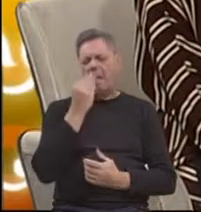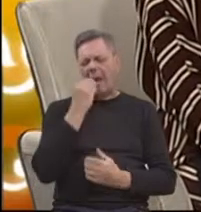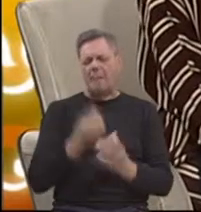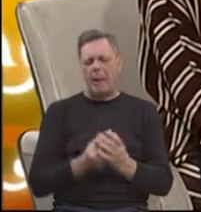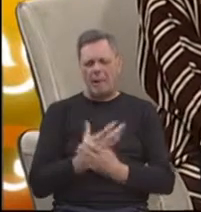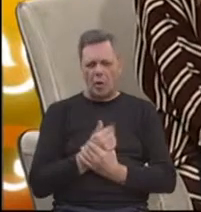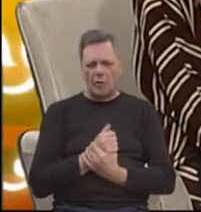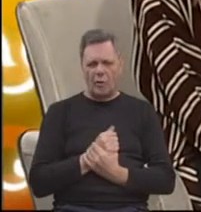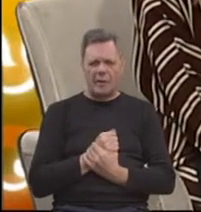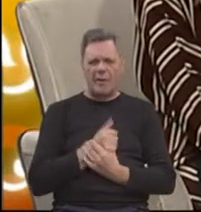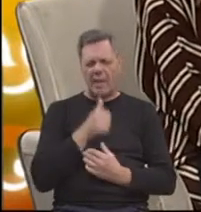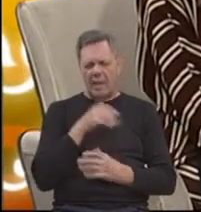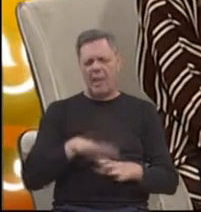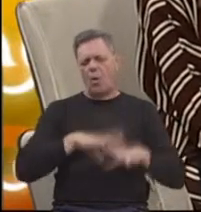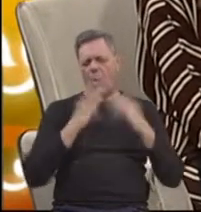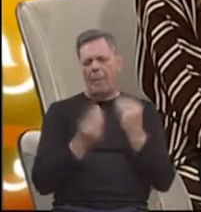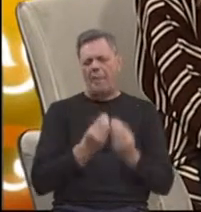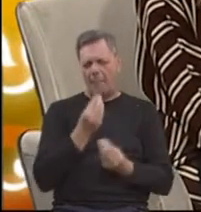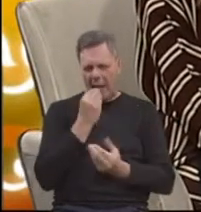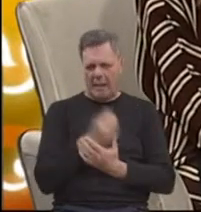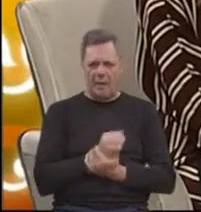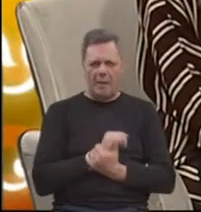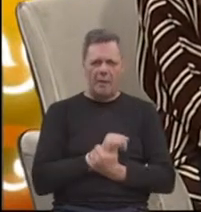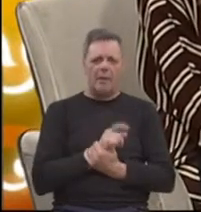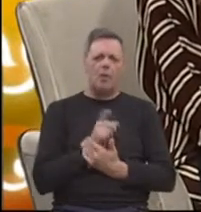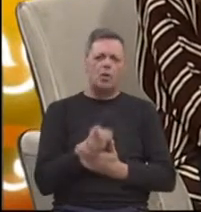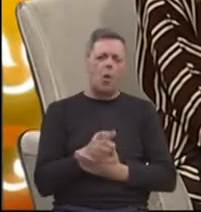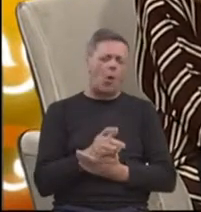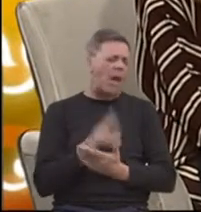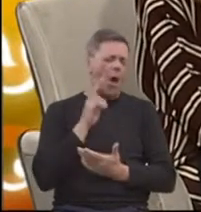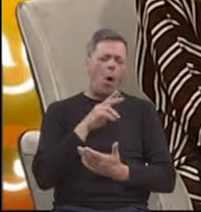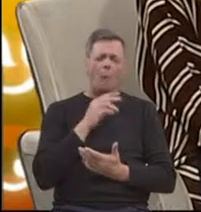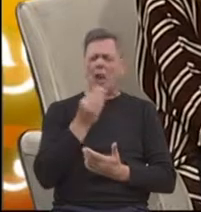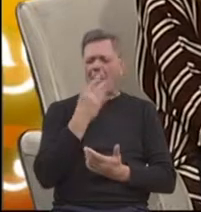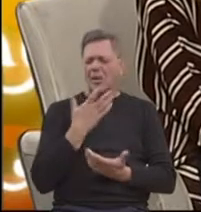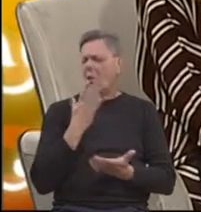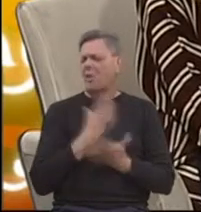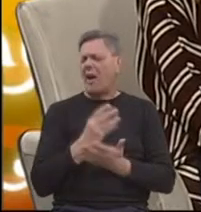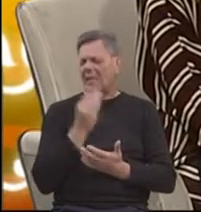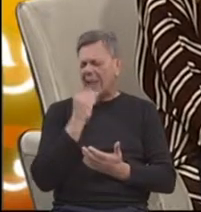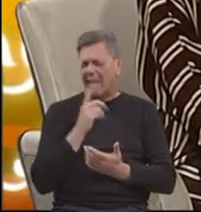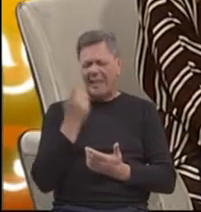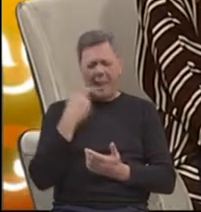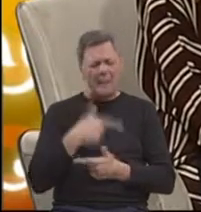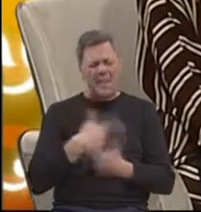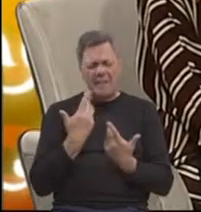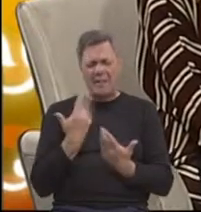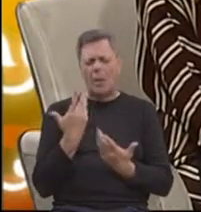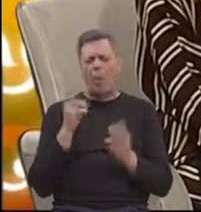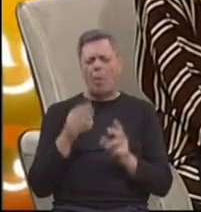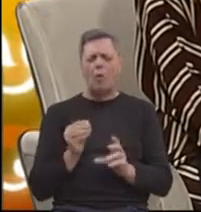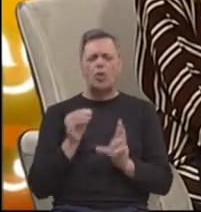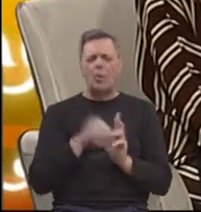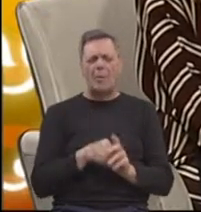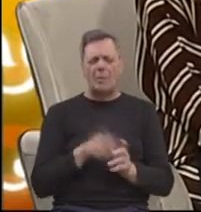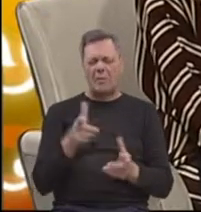proizvoda, a i prehrane u cijelosti. Mislim, funkcionalna hrana može biti najobičnija namirnica koju svaki dan konzumirate da niste svjesni koliko može doprinijeti